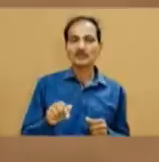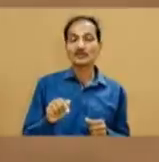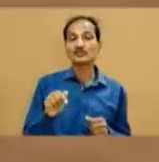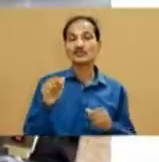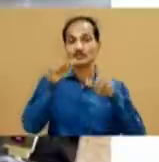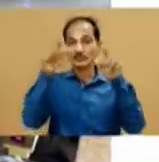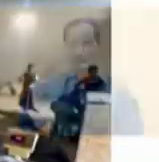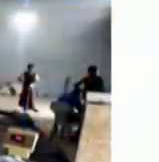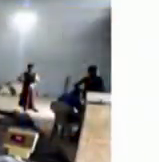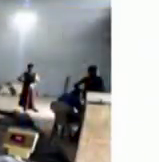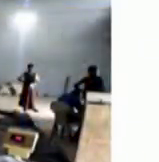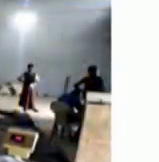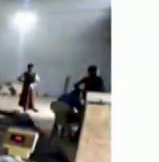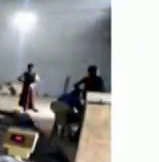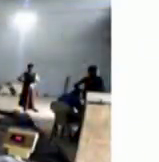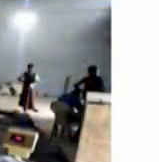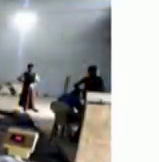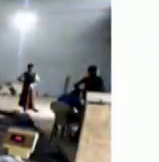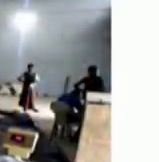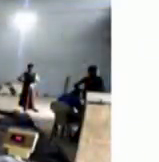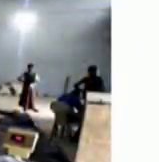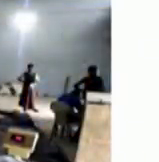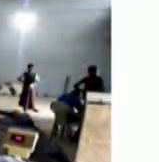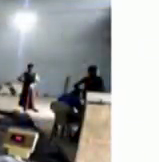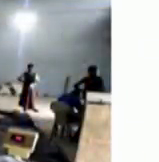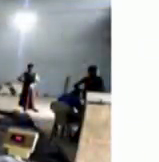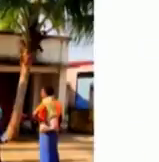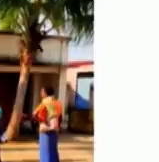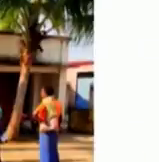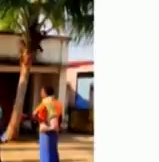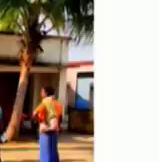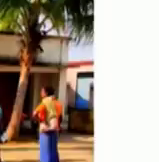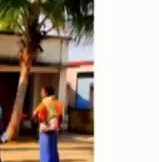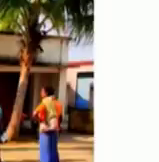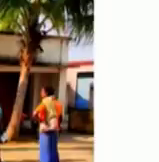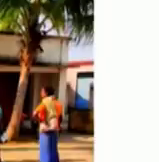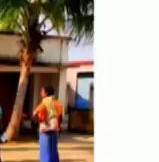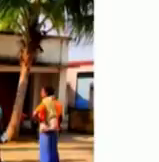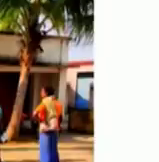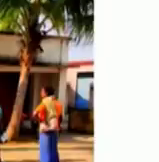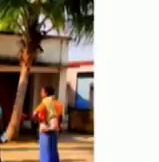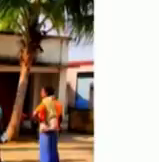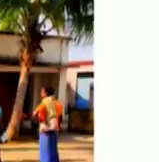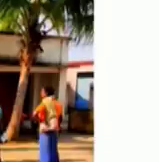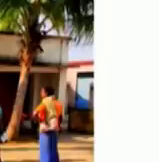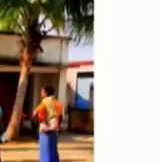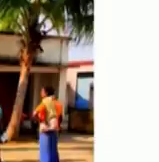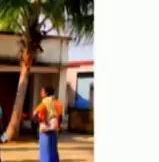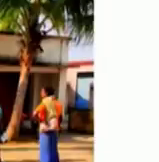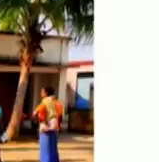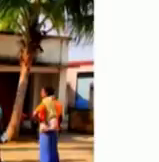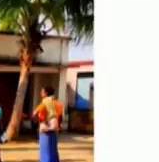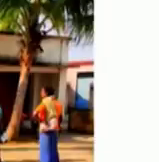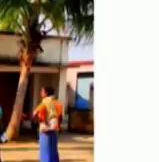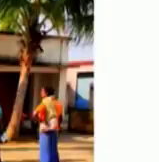ଚାଲନ୍ତୁ। ସେଇଟା ଅର୍ ଗୋଟେ ଗୋଡାଉନ ଆମର ମୟୂରଭଞ୍ଜରେ ଗୋଡାଉନର ଚିତ୍ର, ନେକ୍ସଟ। ଏଇଟା ଆମର ଯେଉଁ ଡିଷ୍ଟ୍ରିବ୍ୟୁସନ୍